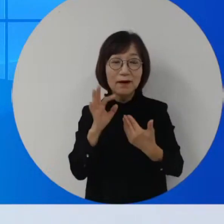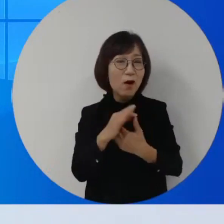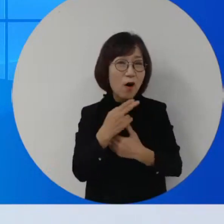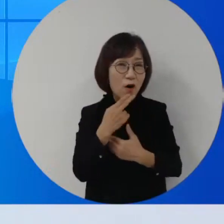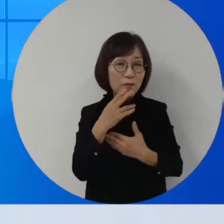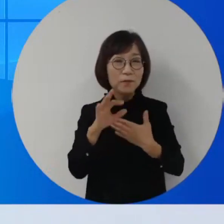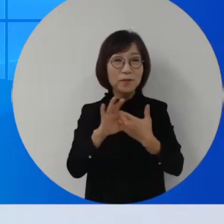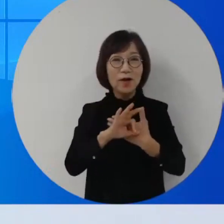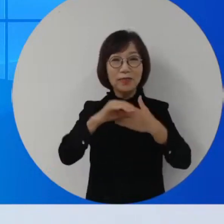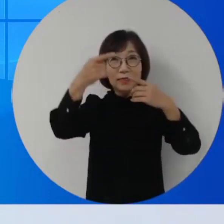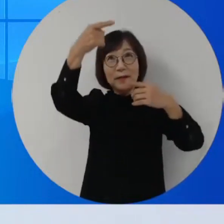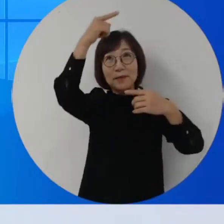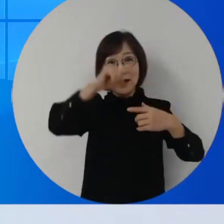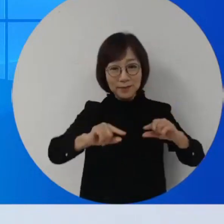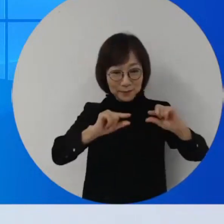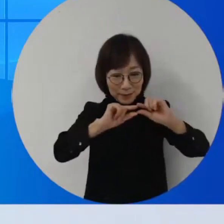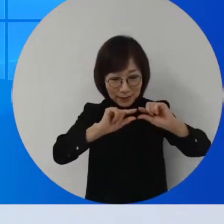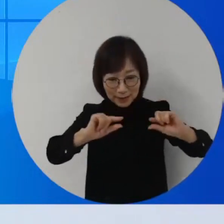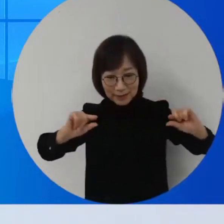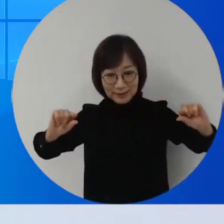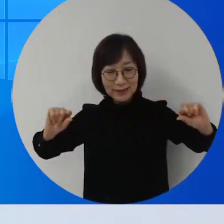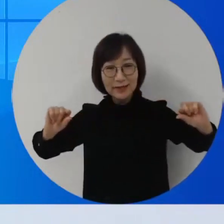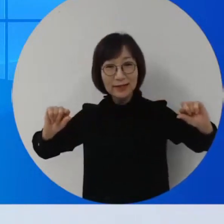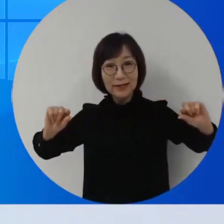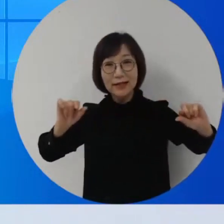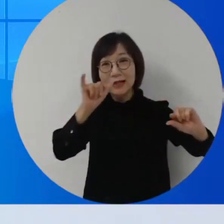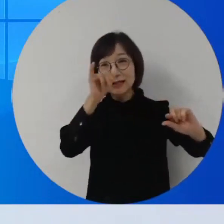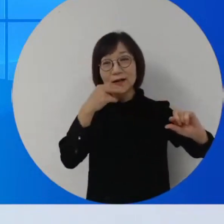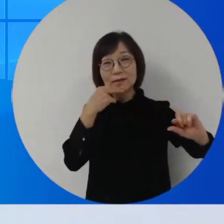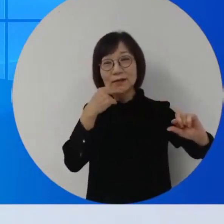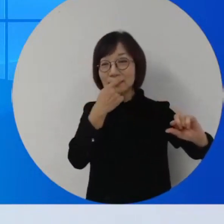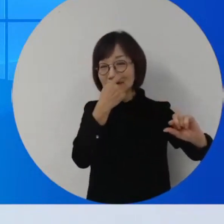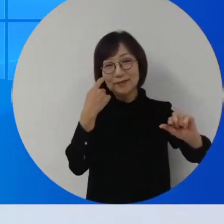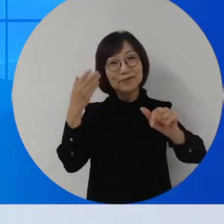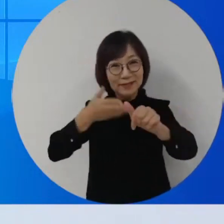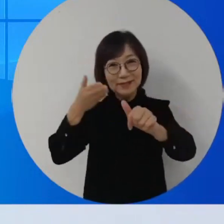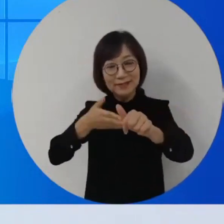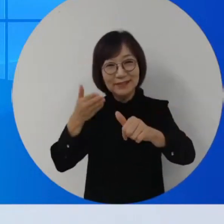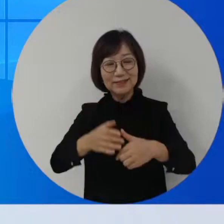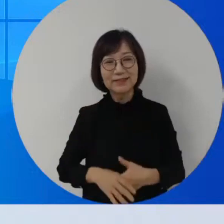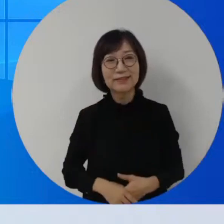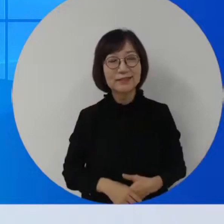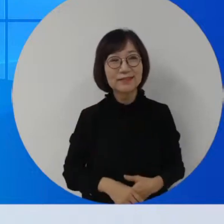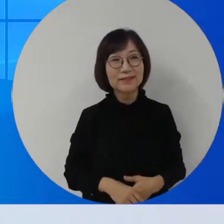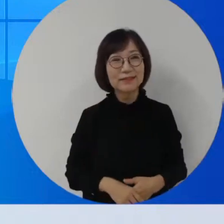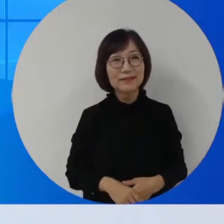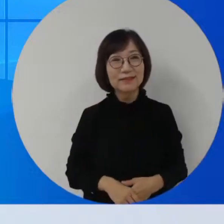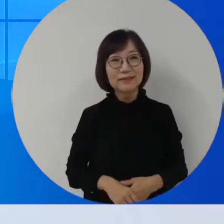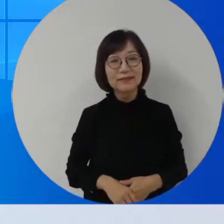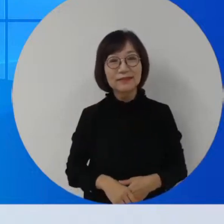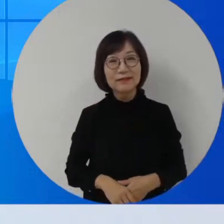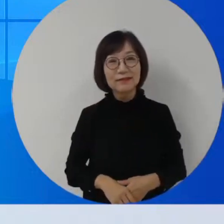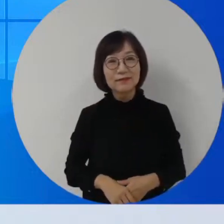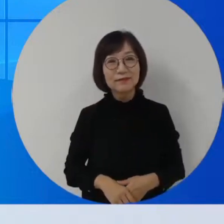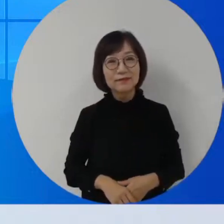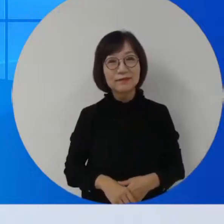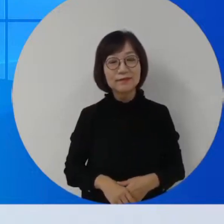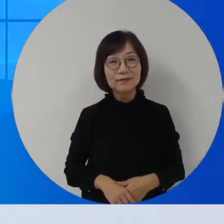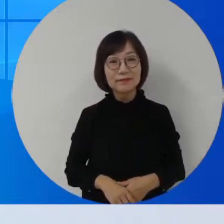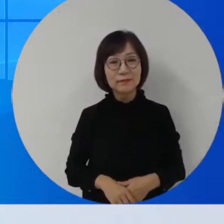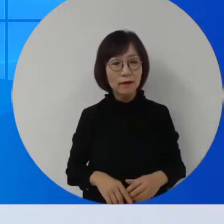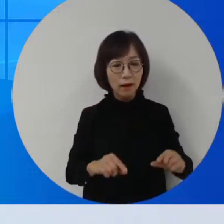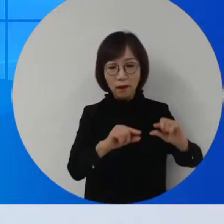없으면 작업 표시 줄에 한번 확인해 보세요. 작업